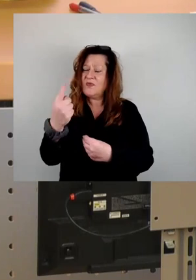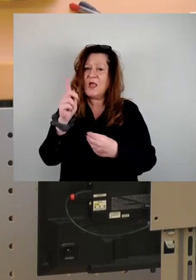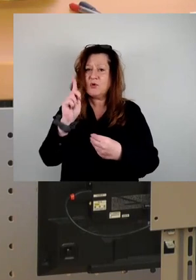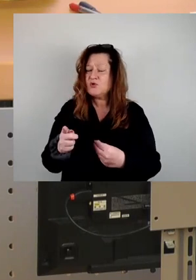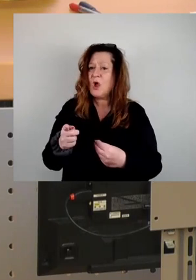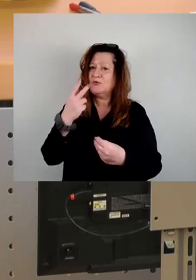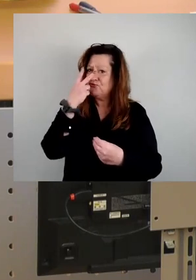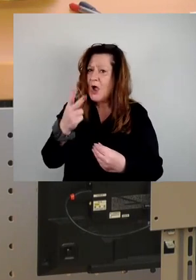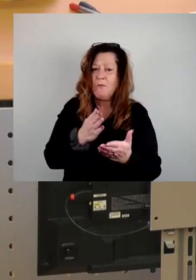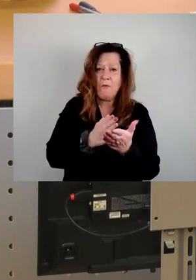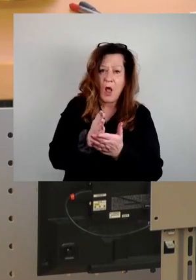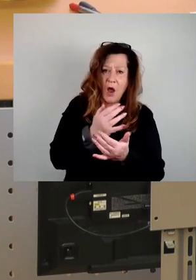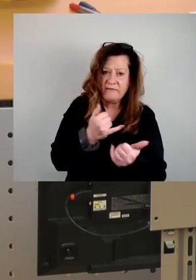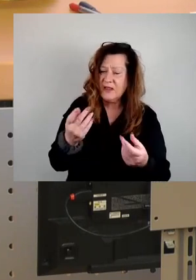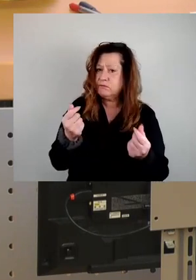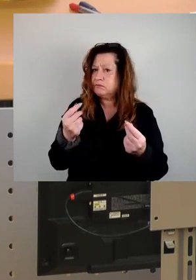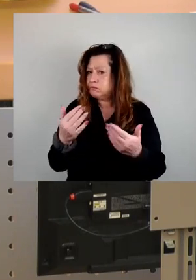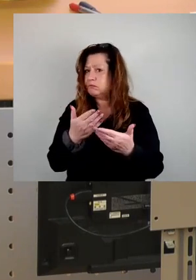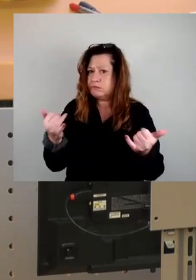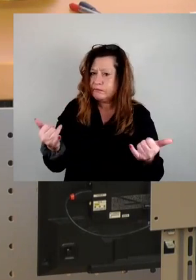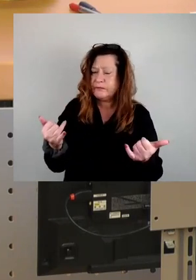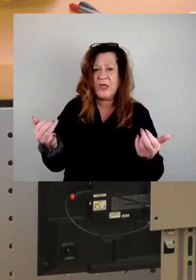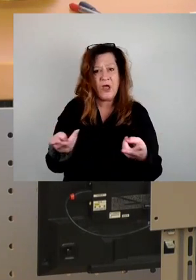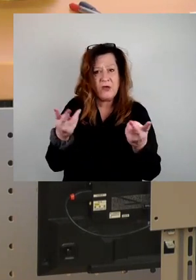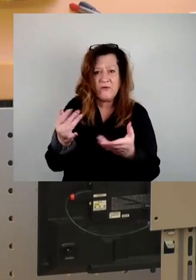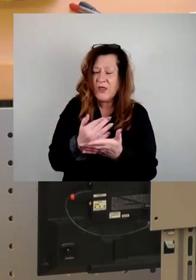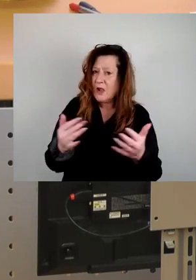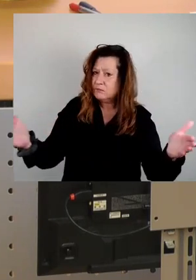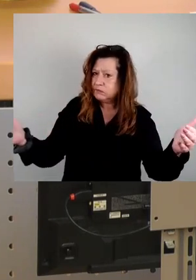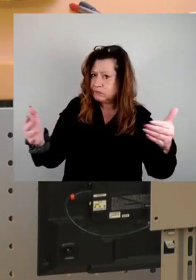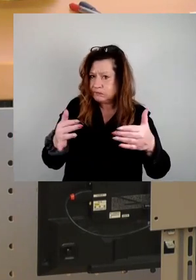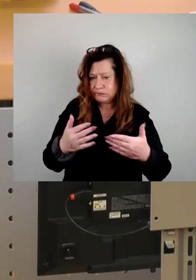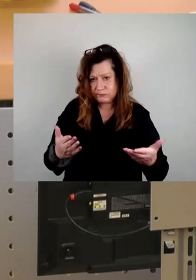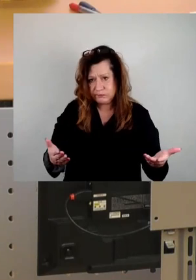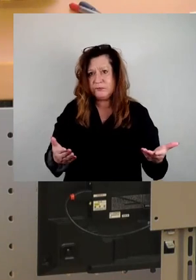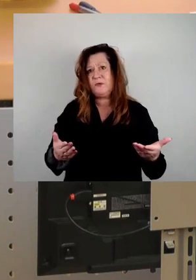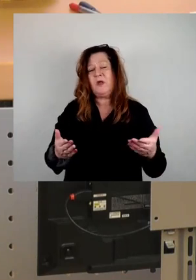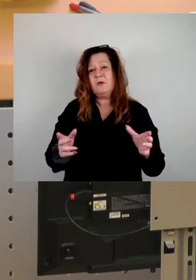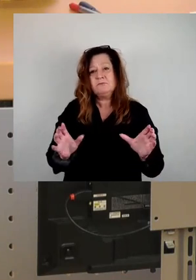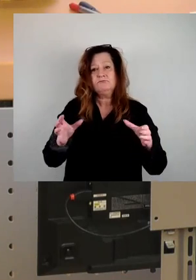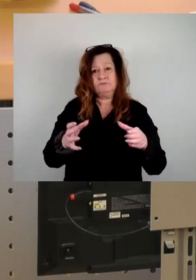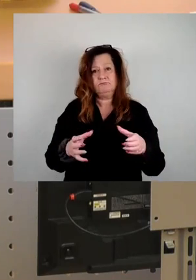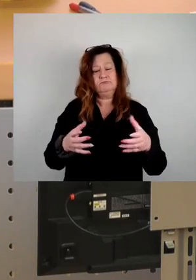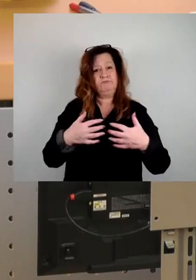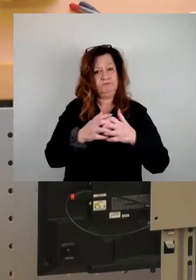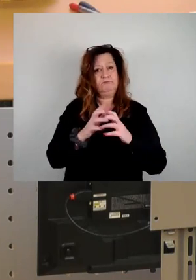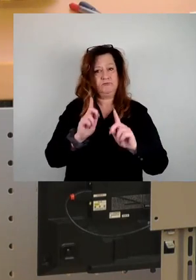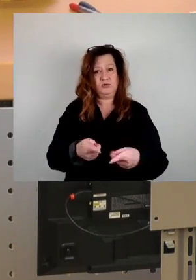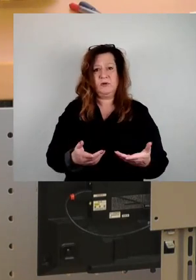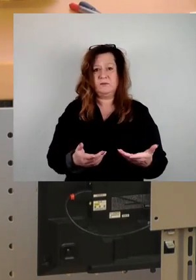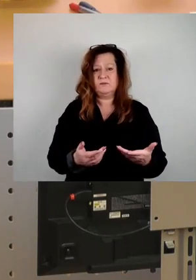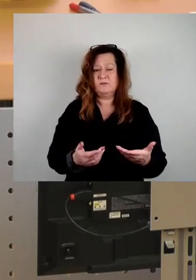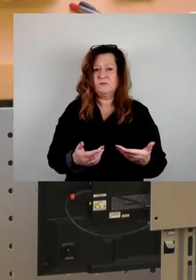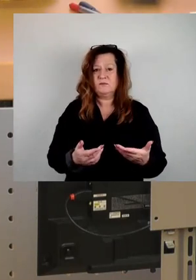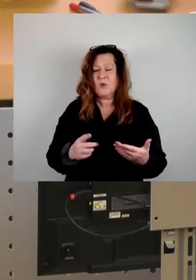veranlassen, Fördergelder einzuwerben und eine Buga-Gesellschaft, die das alles zusammenbringt, zu gründen. Wir sehen dann in 10 Jahren